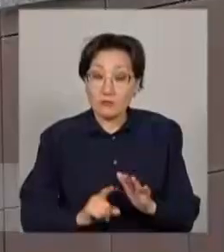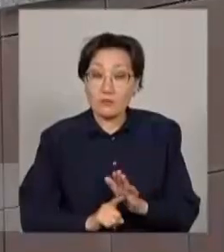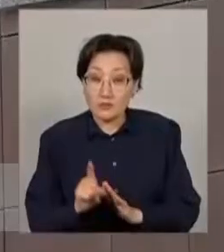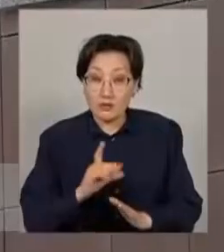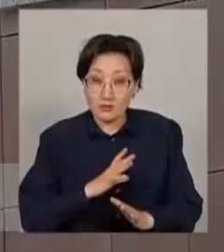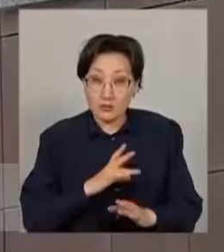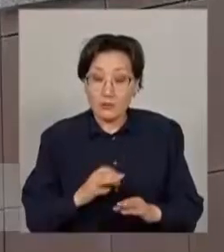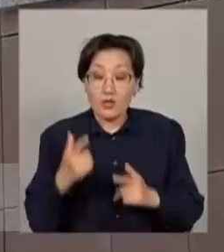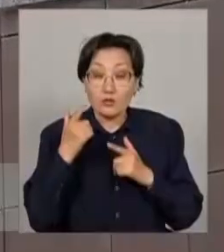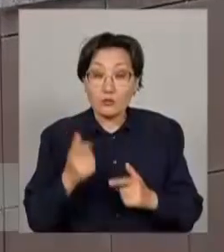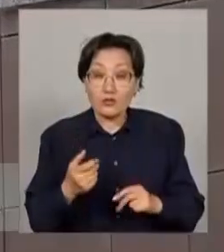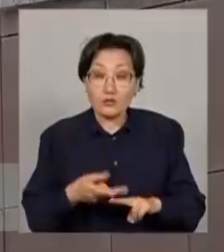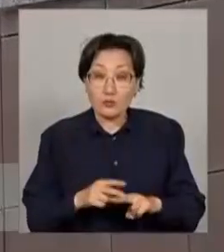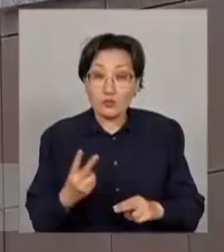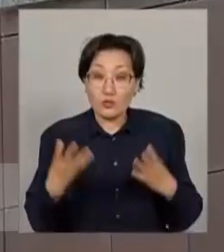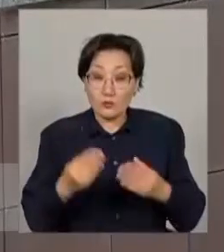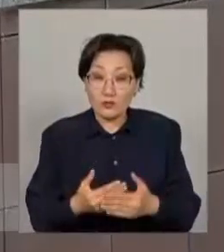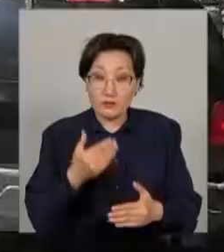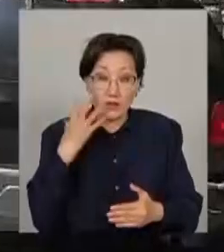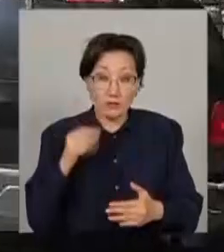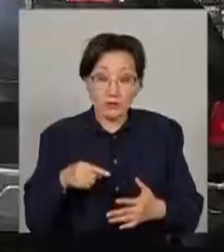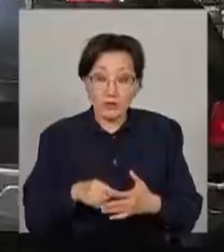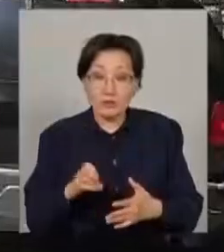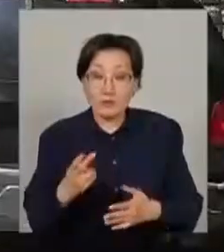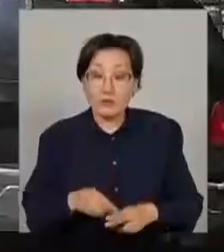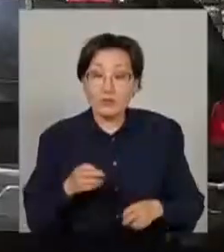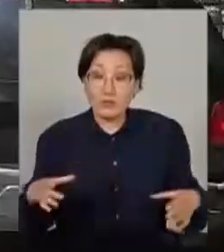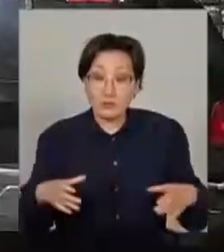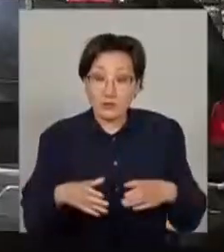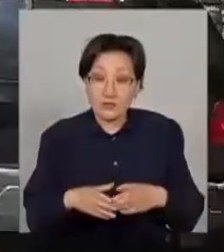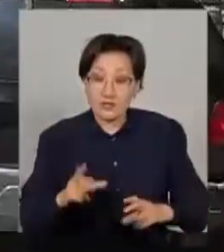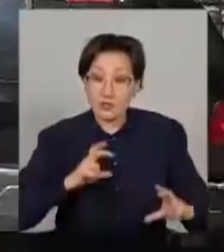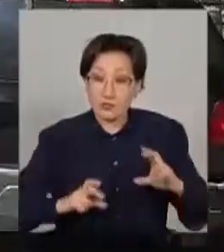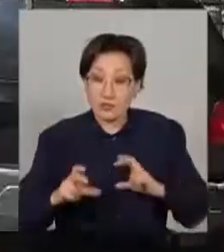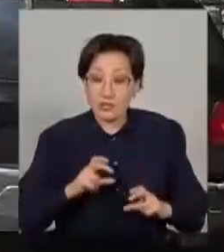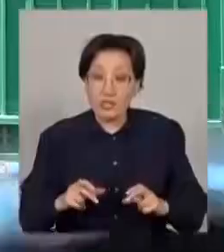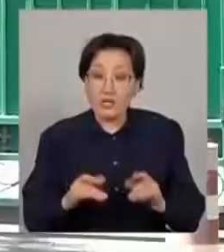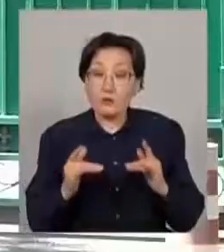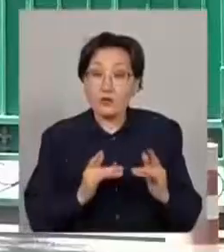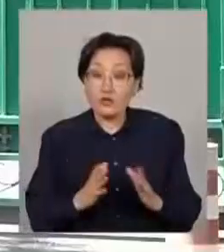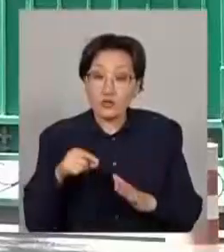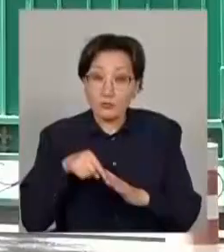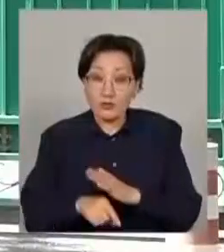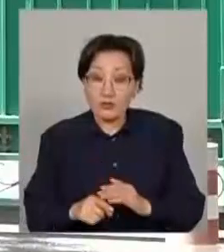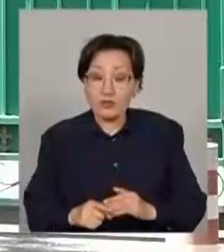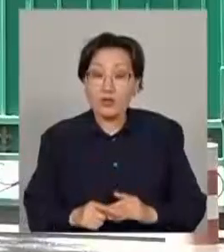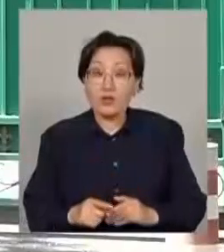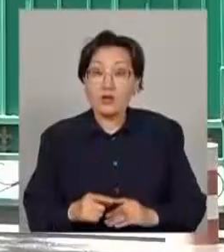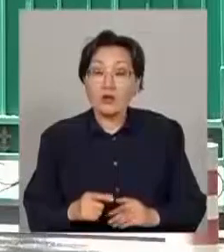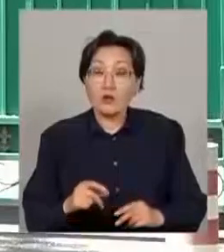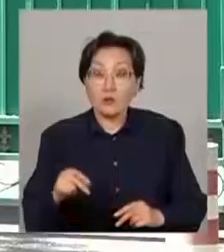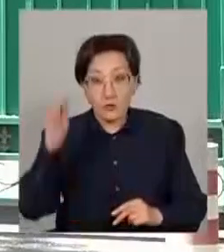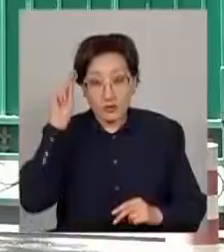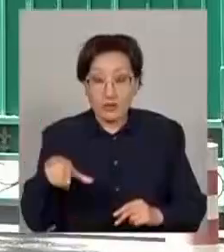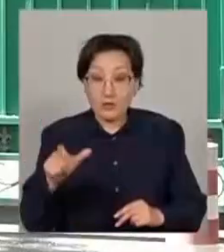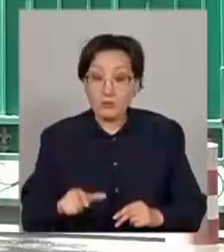бастаған. Еске салайық, осыдан екі күн бұрын Алматыдағы ұлттық қауіпсіздік комитеті академиясының жатақханасында сарбаздың денесі табылған